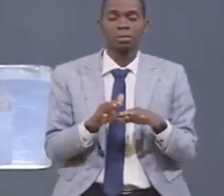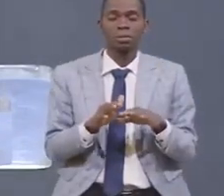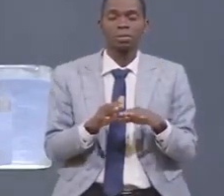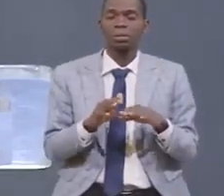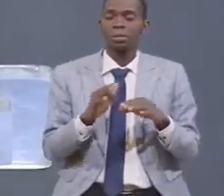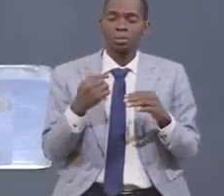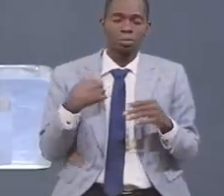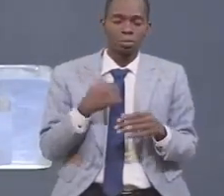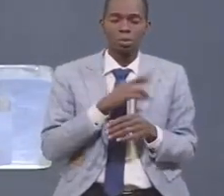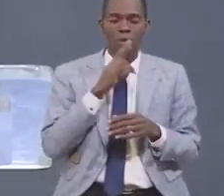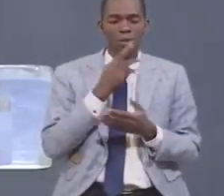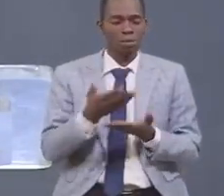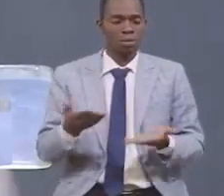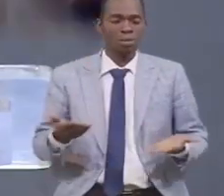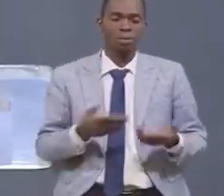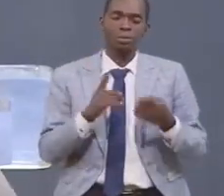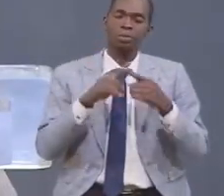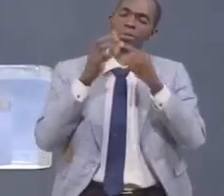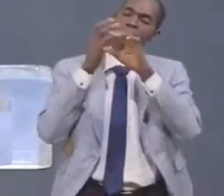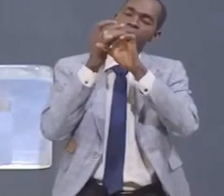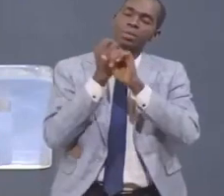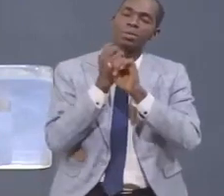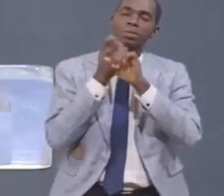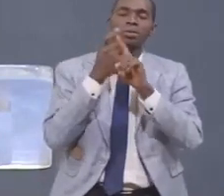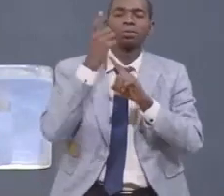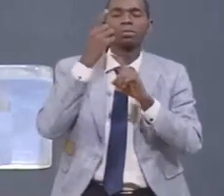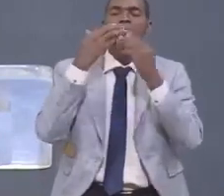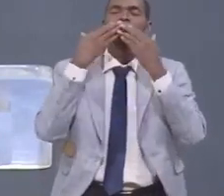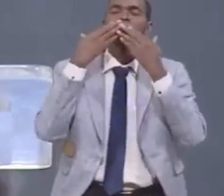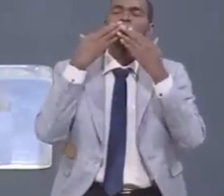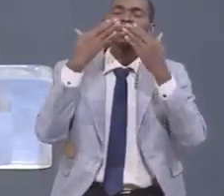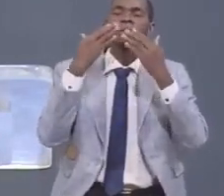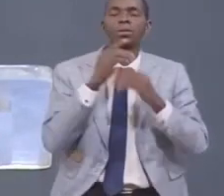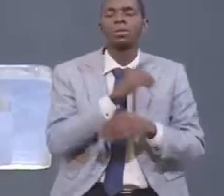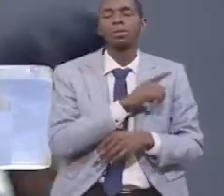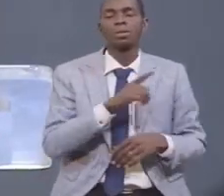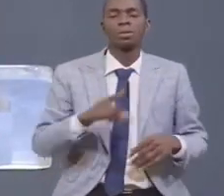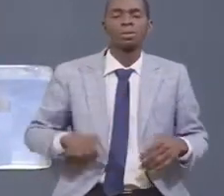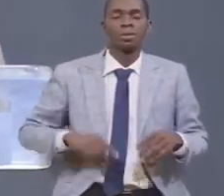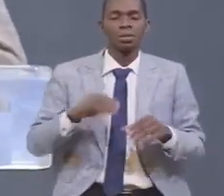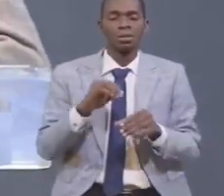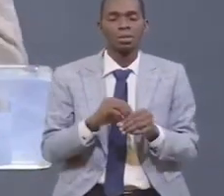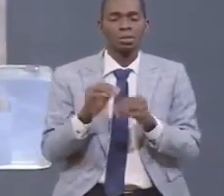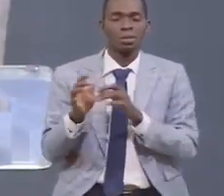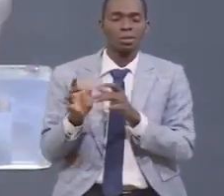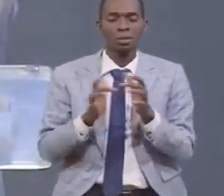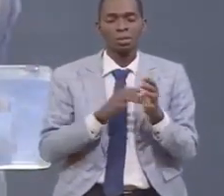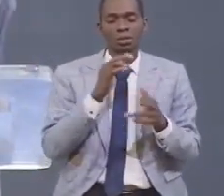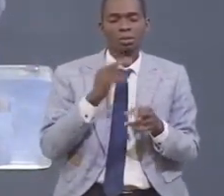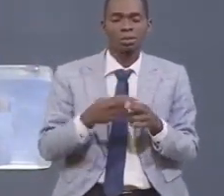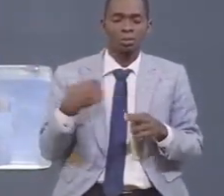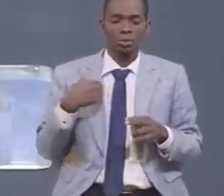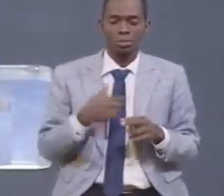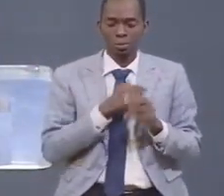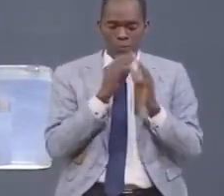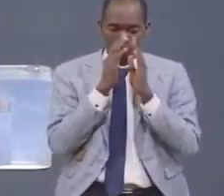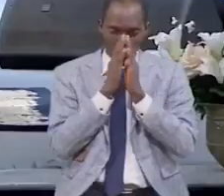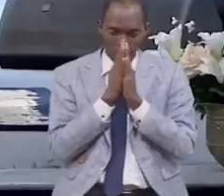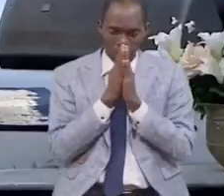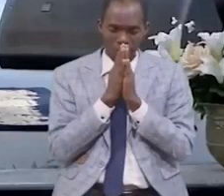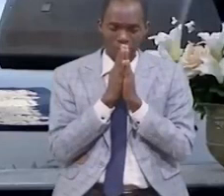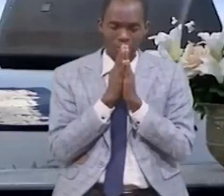here to receive. మేము స్వీకరించడానికి ఇక్కడ ఉన్నాము. Thank you Lord. వందనములు ప్రభువా. Jesus name we pray.